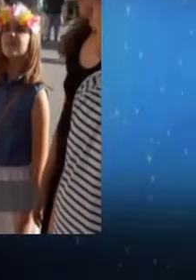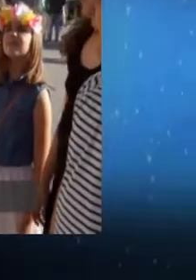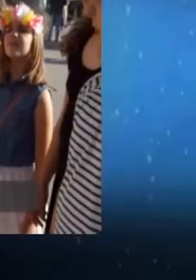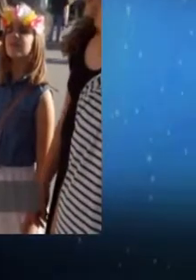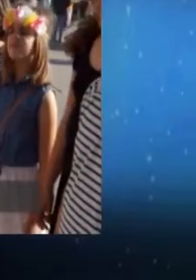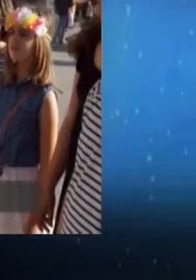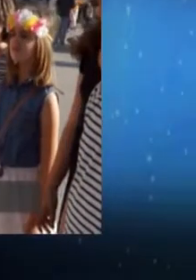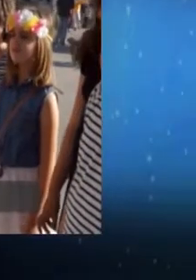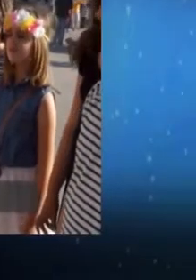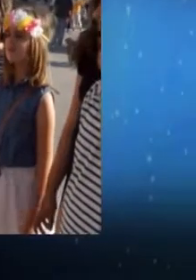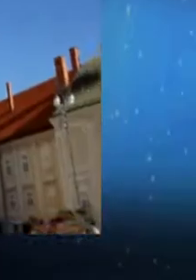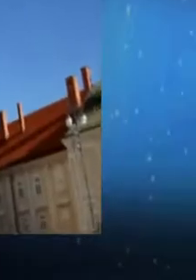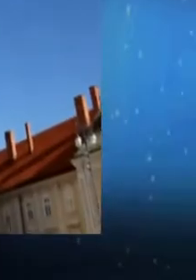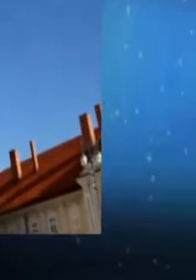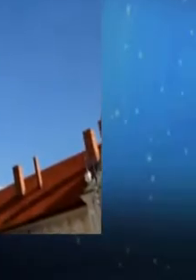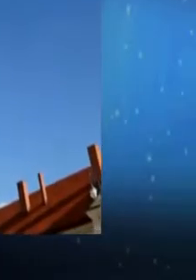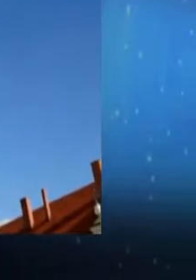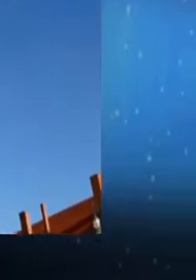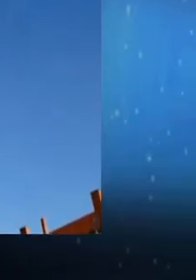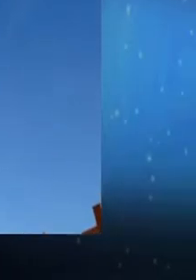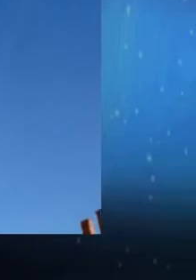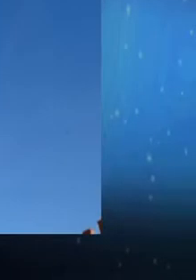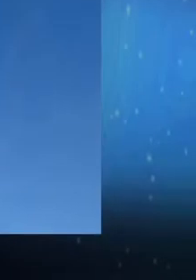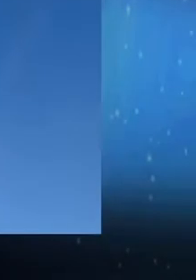Esta es la catedral.